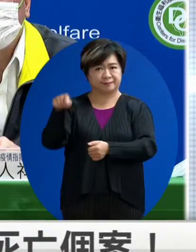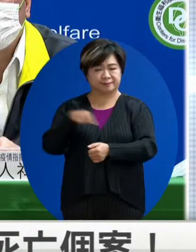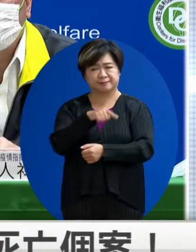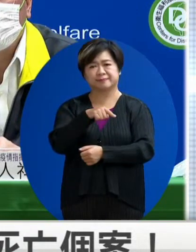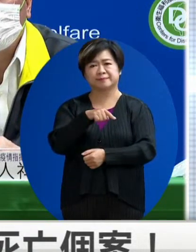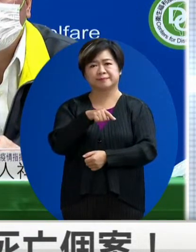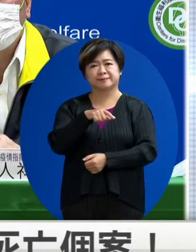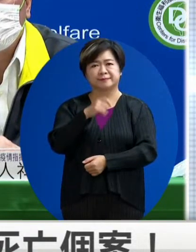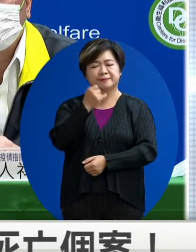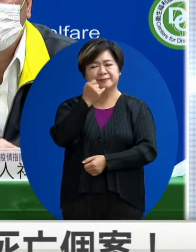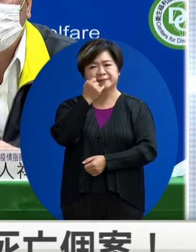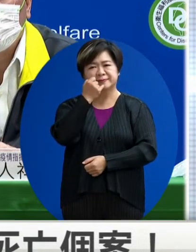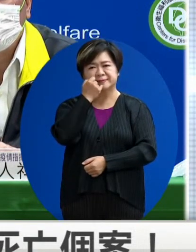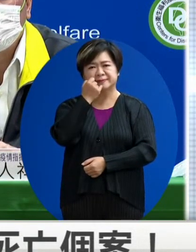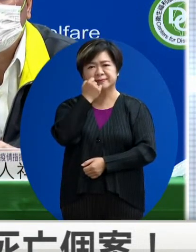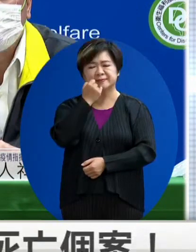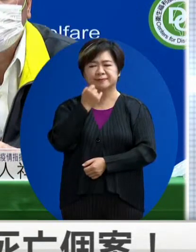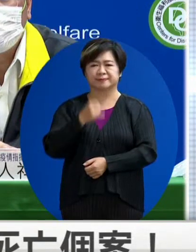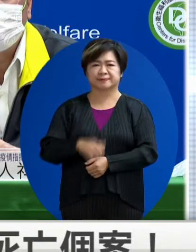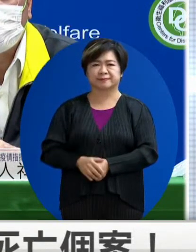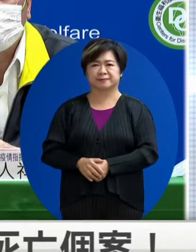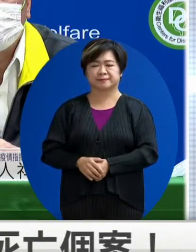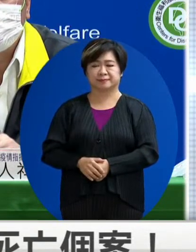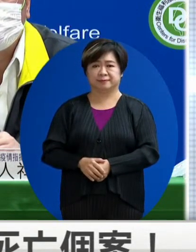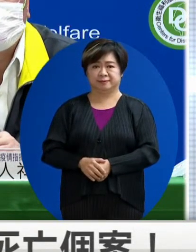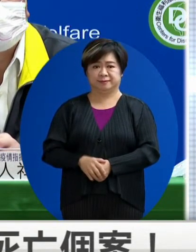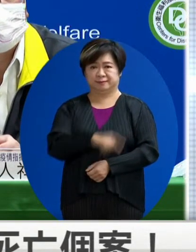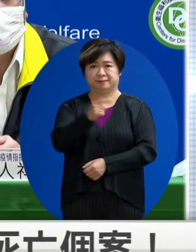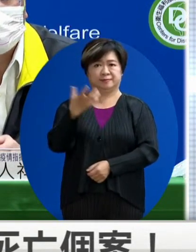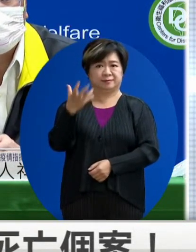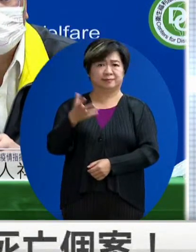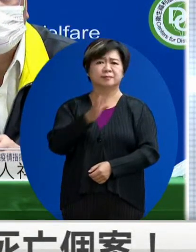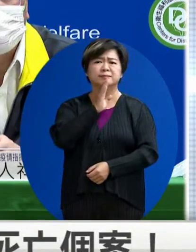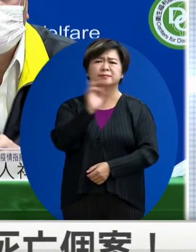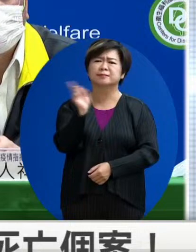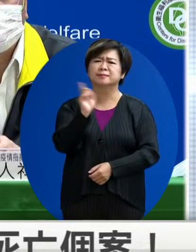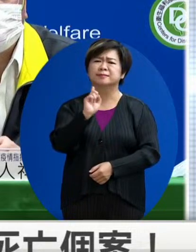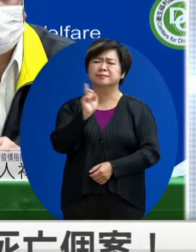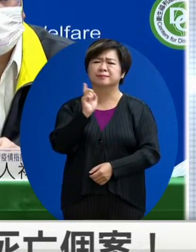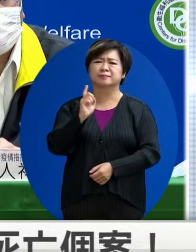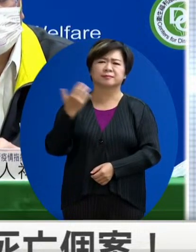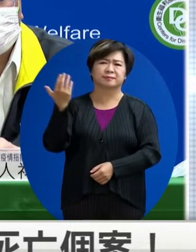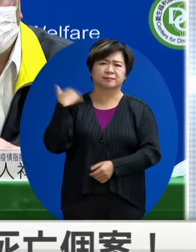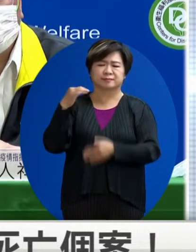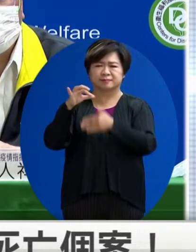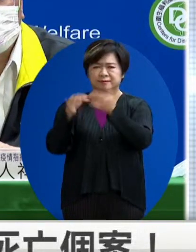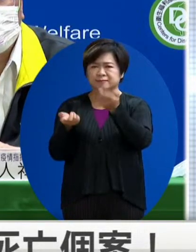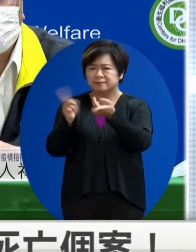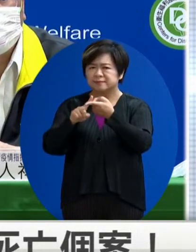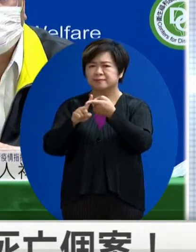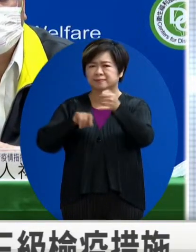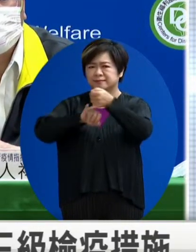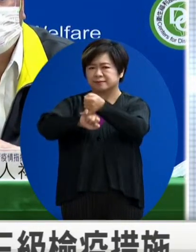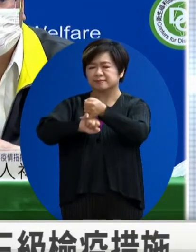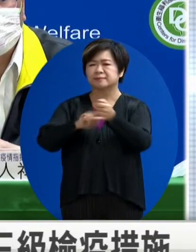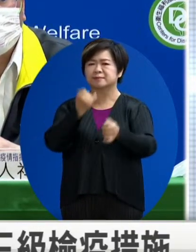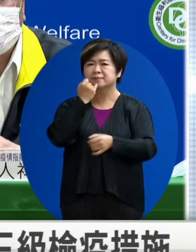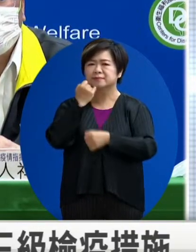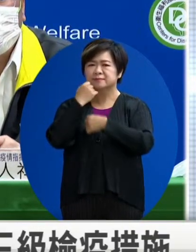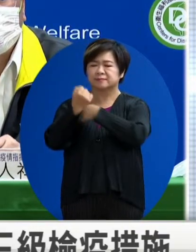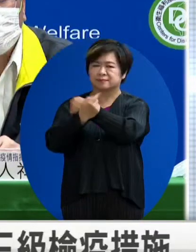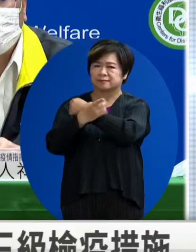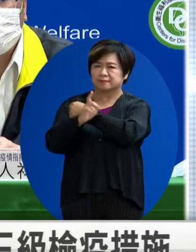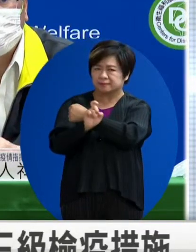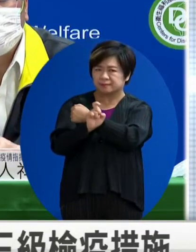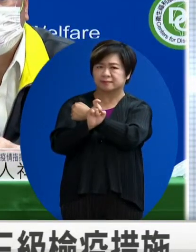个我们其实这些人大部分都是先前都已经符合预约资格了，第10期跟